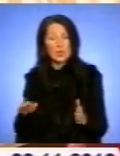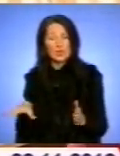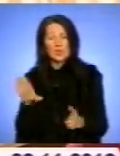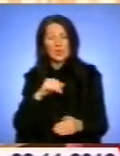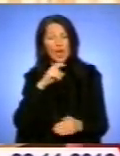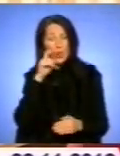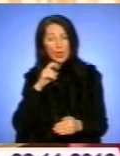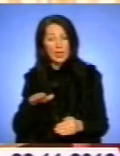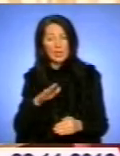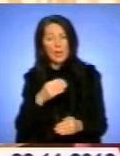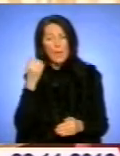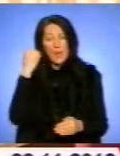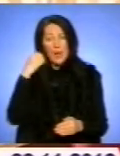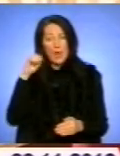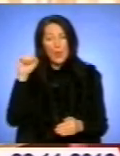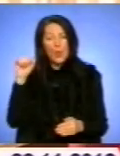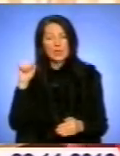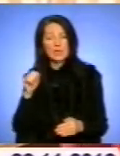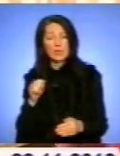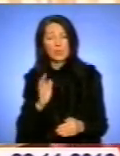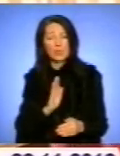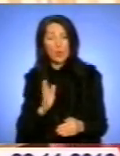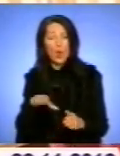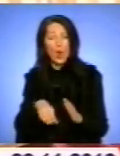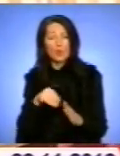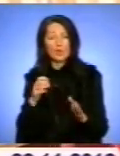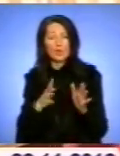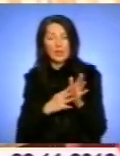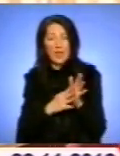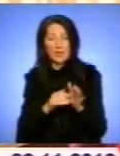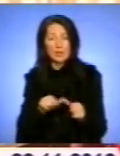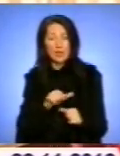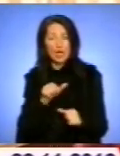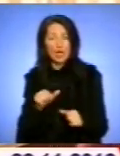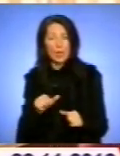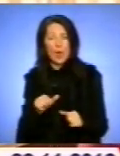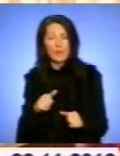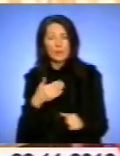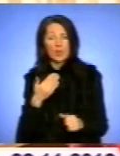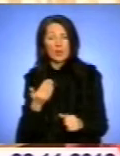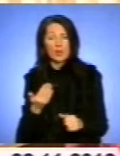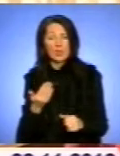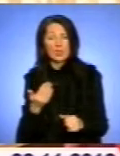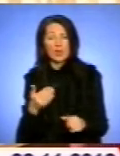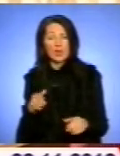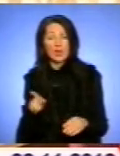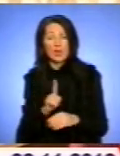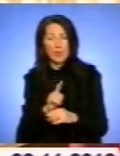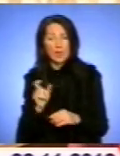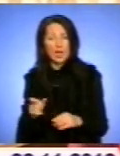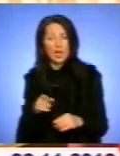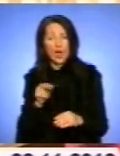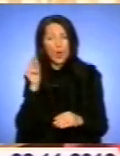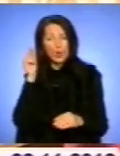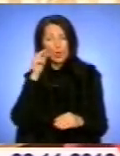України. Переможців було обрано 9, зокрема, і ваша співвітчизниця,